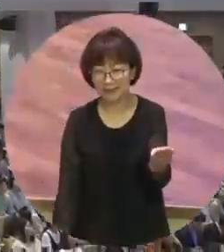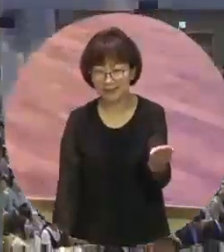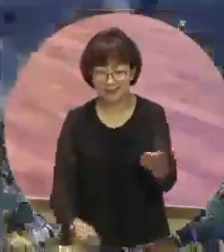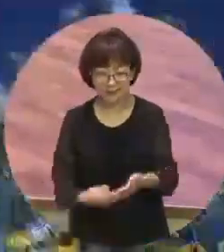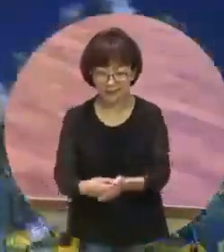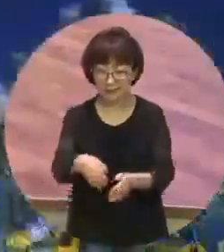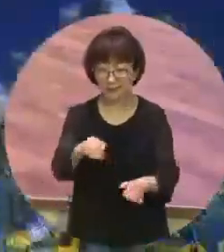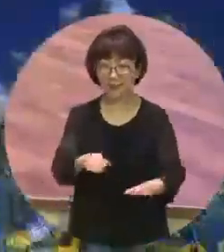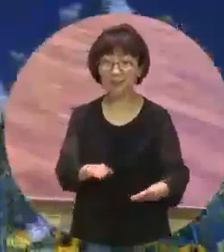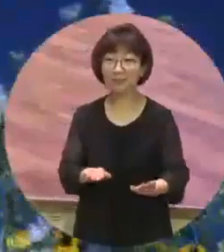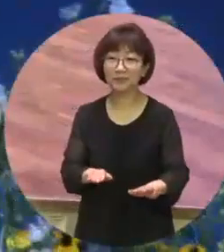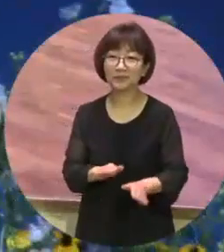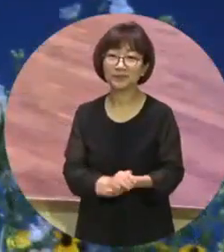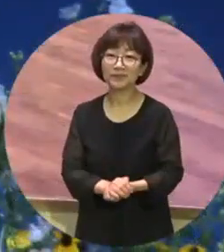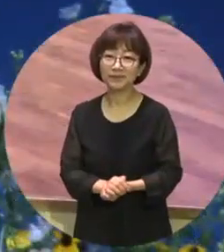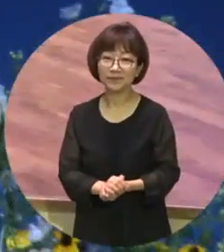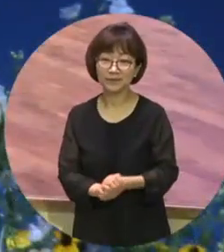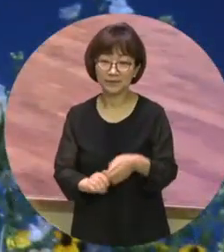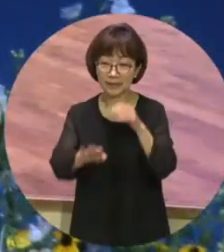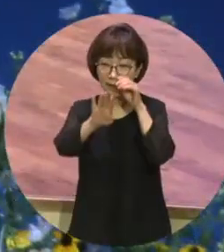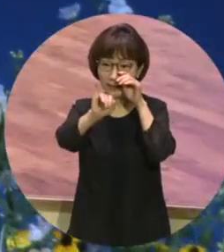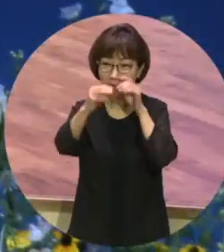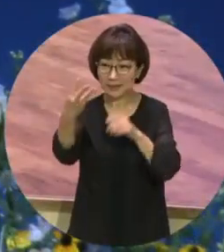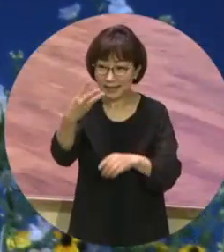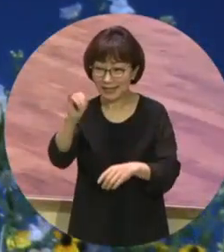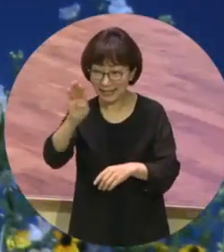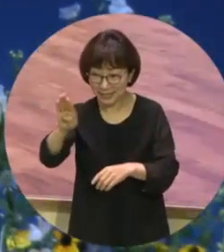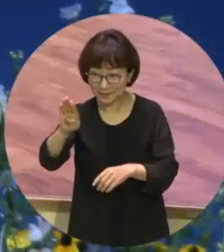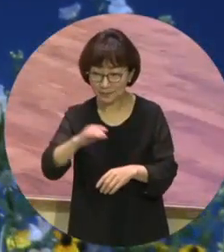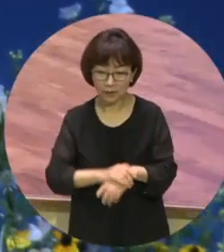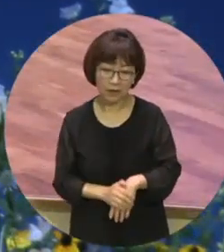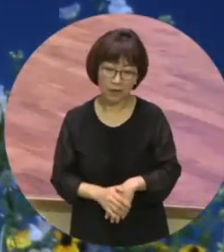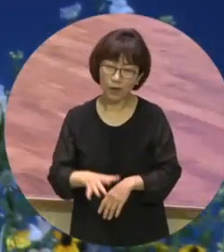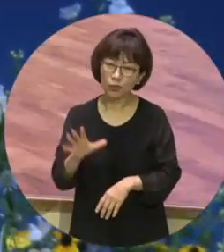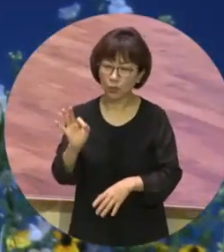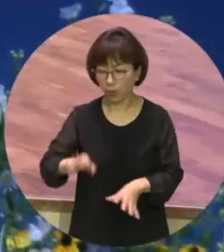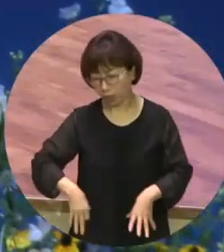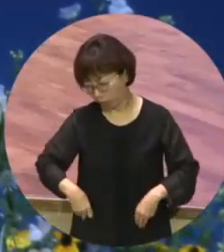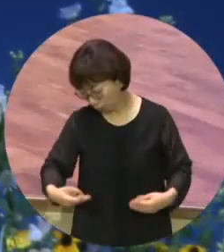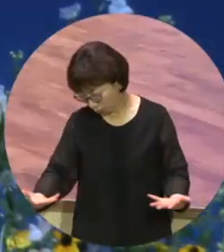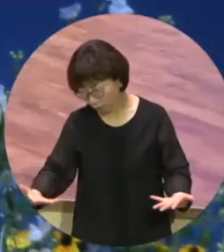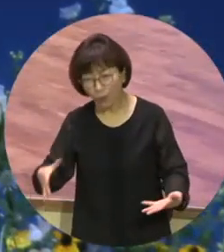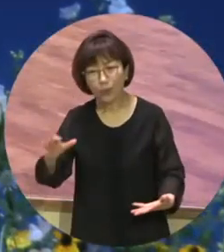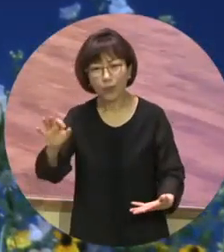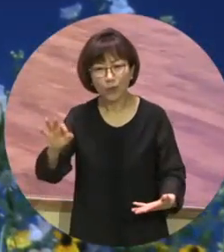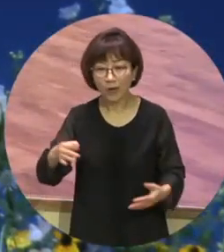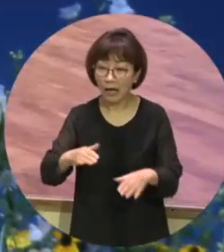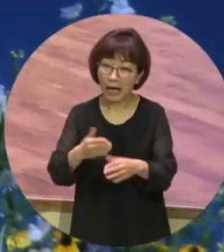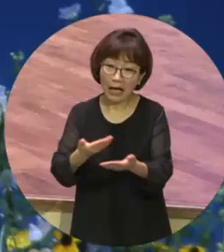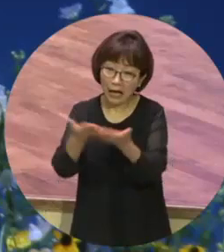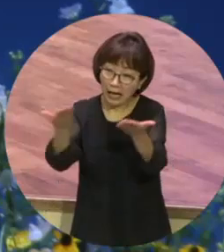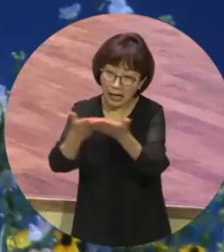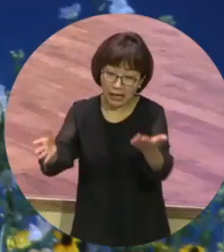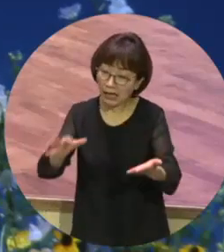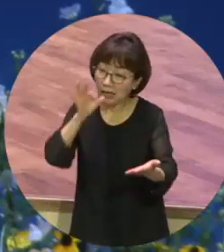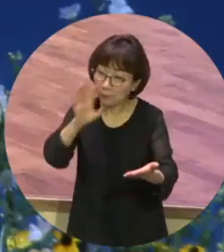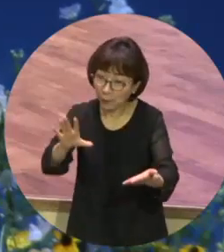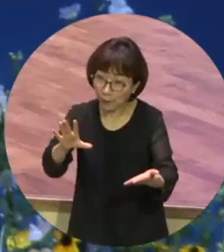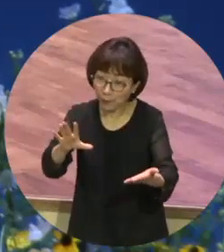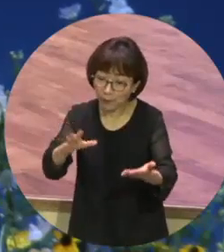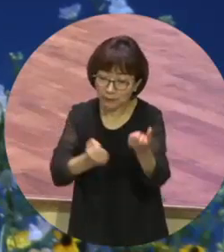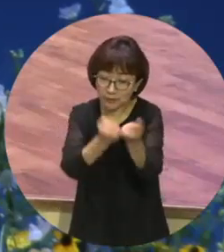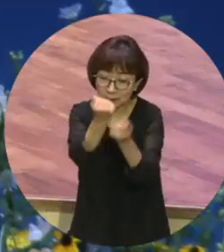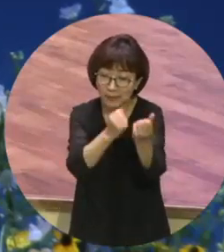빌립이 예수님께 어떻게 해결할 방법이 없다는 답변을 할 때 제자 중 하나였던 안드레가